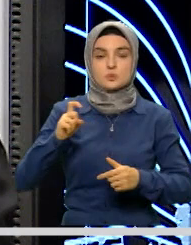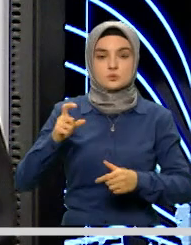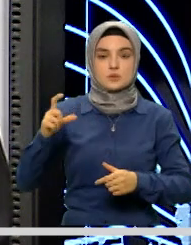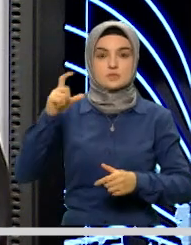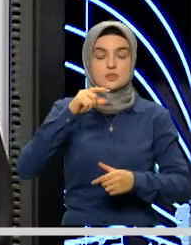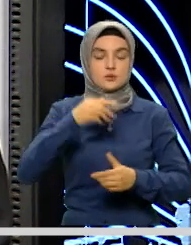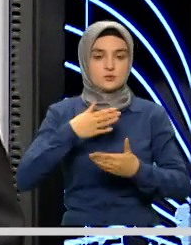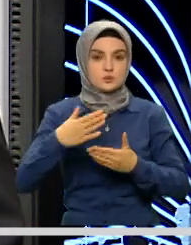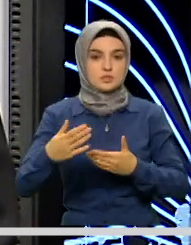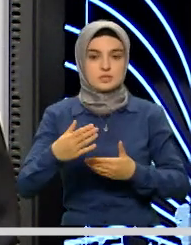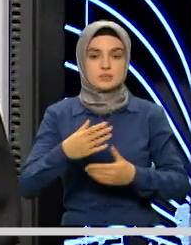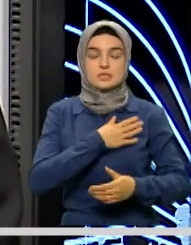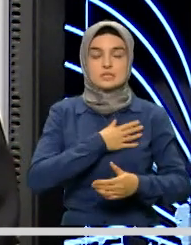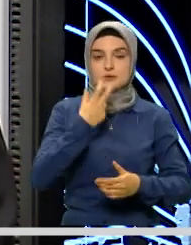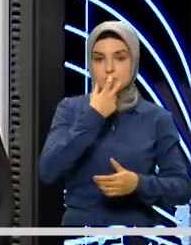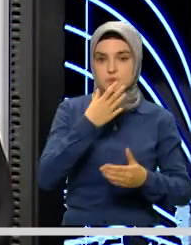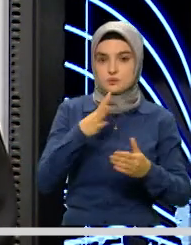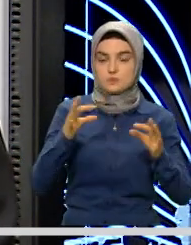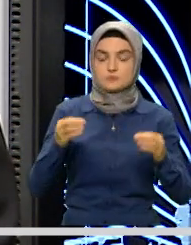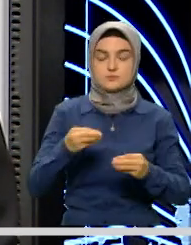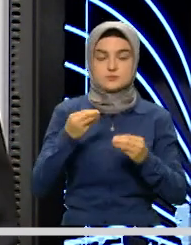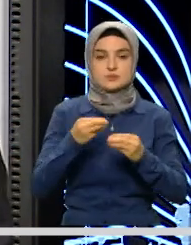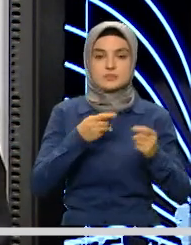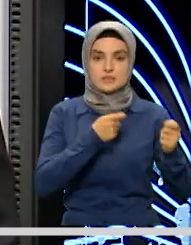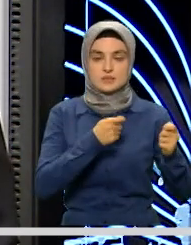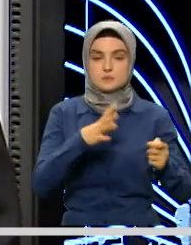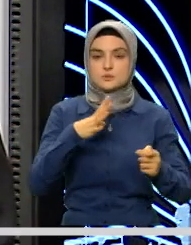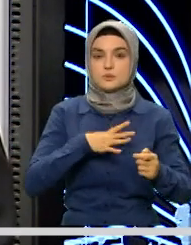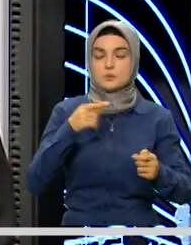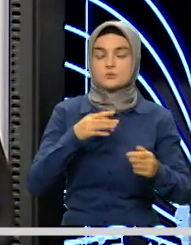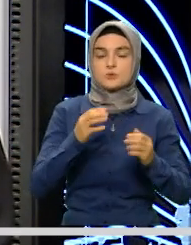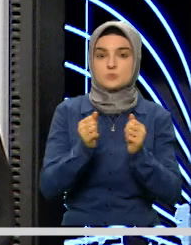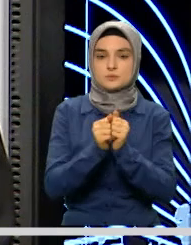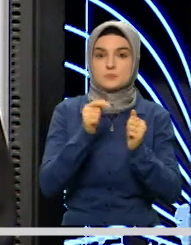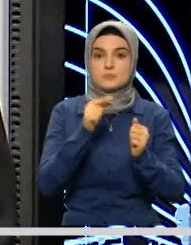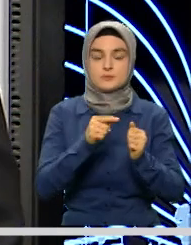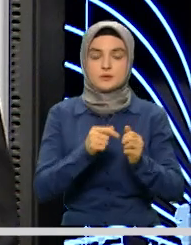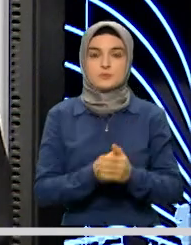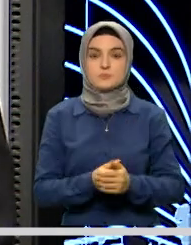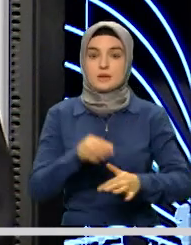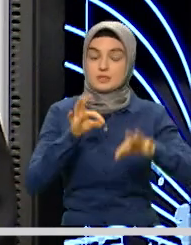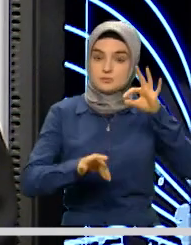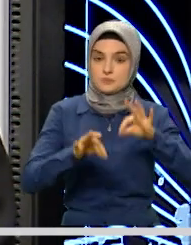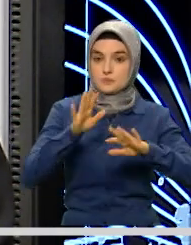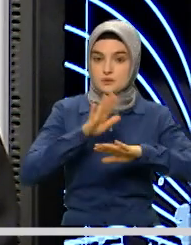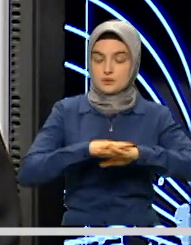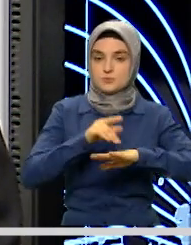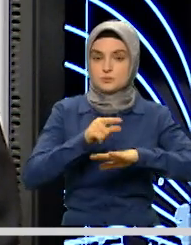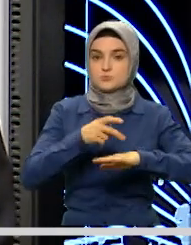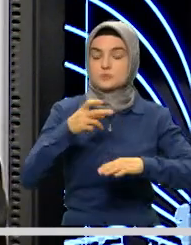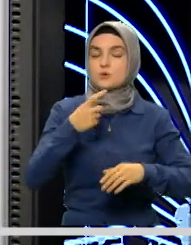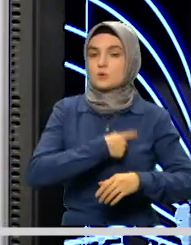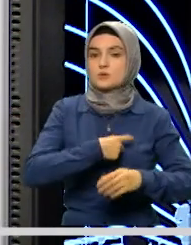Hamdolsun kıymetli Fatih hocamızla beraber bu kursun koordinasyonunu ben yapıyorum. En özel projemiz bence